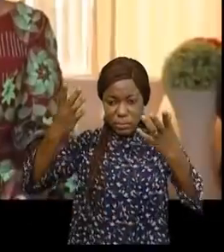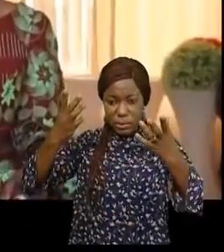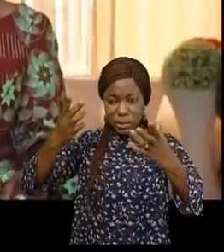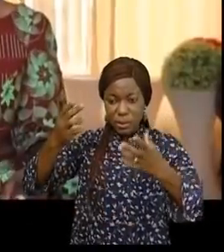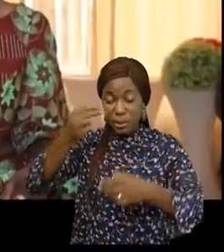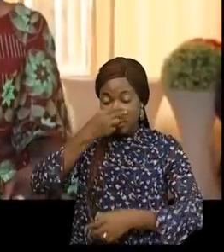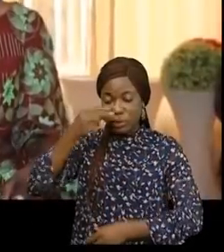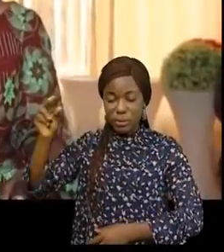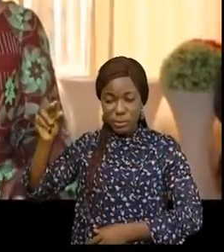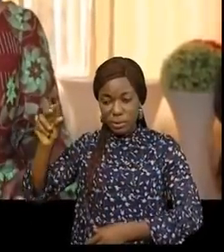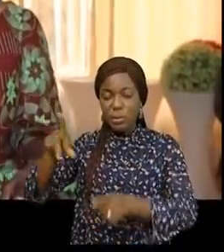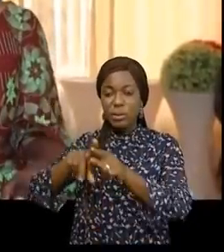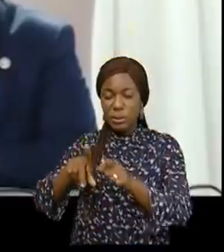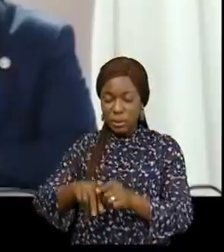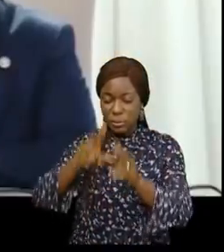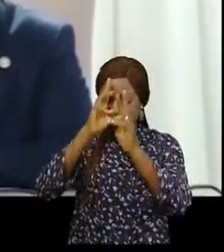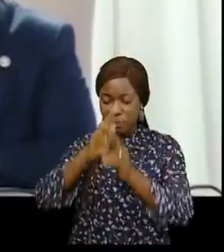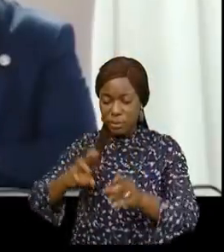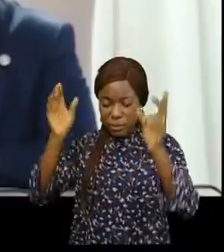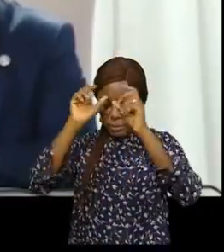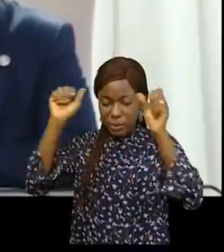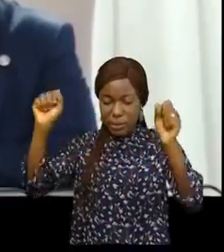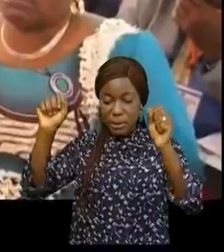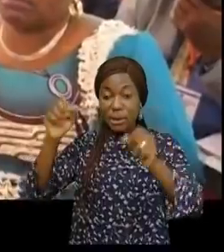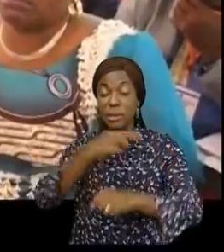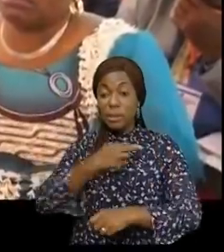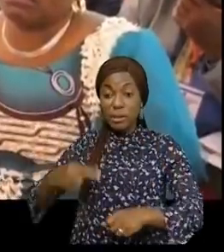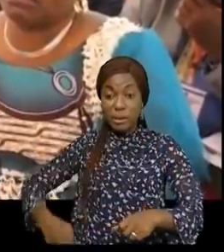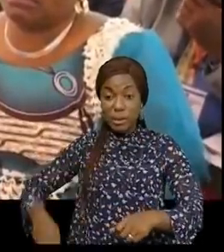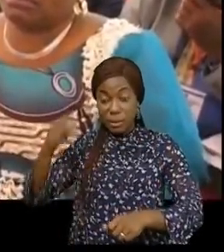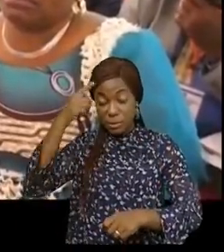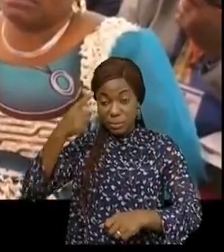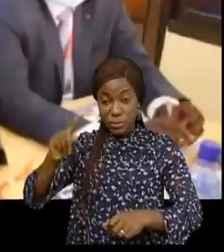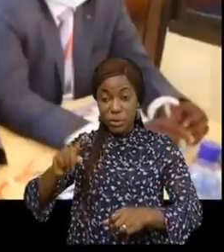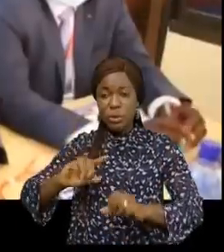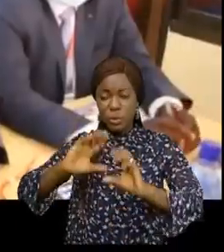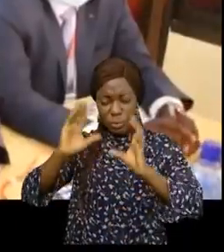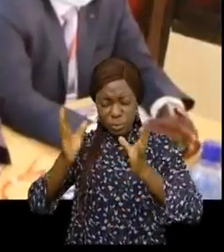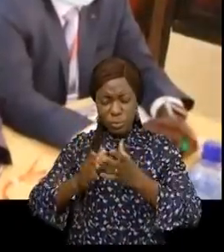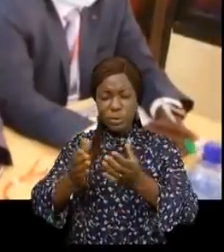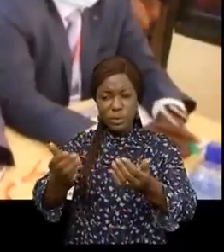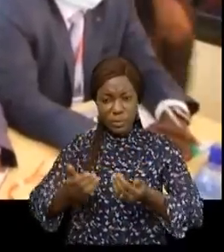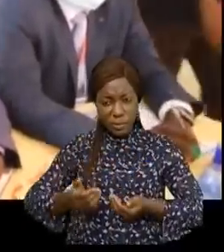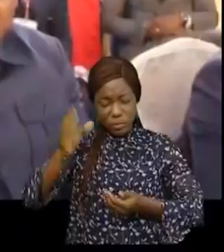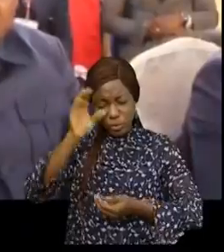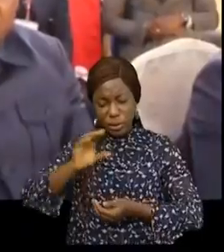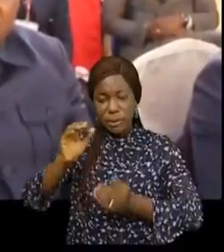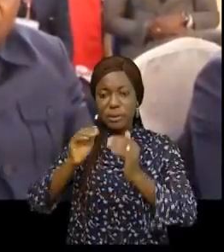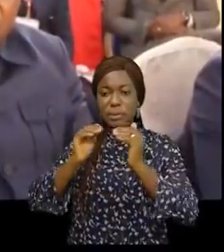rendu hommage au président de la République pour les efforts consentis en vue de l'obtention d'une paix durable dans